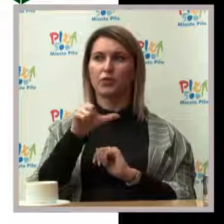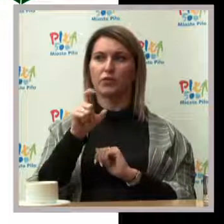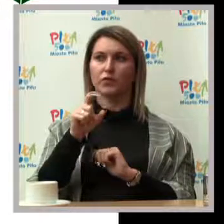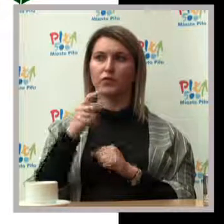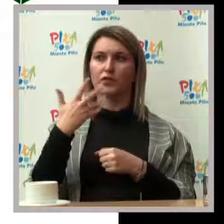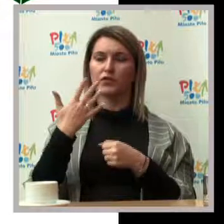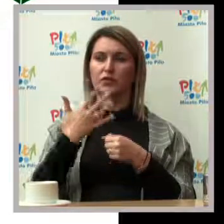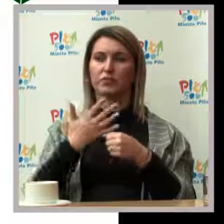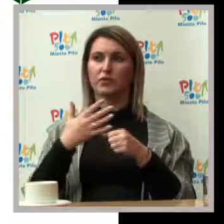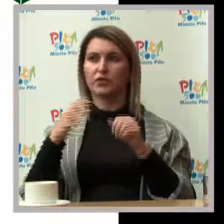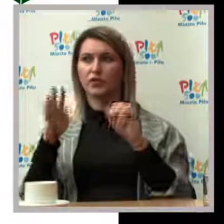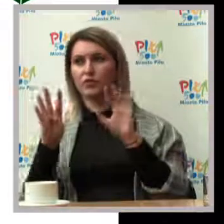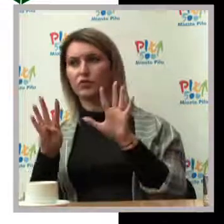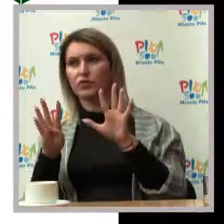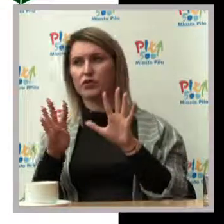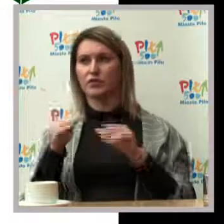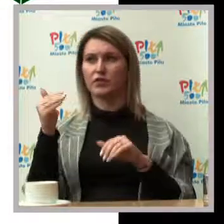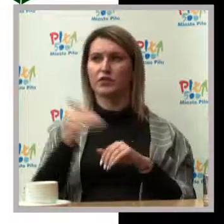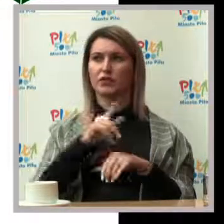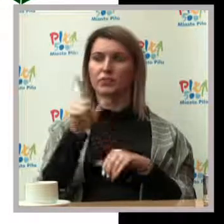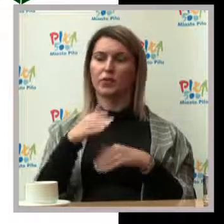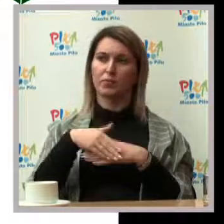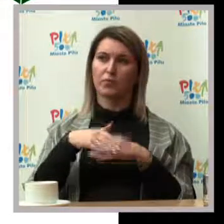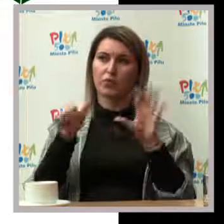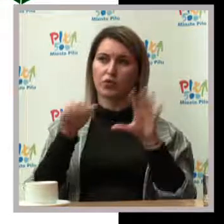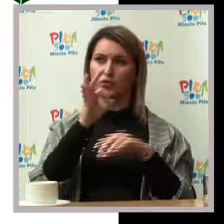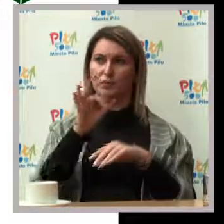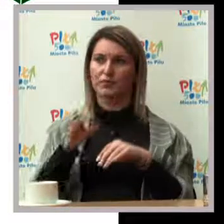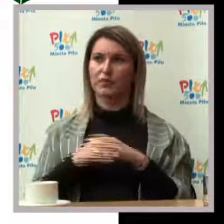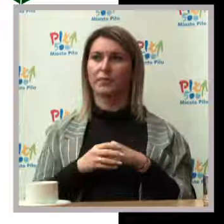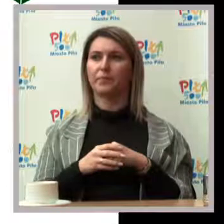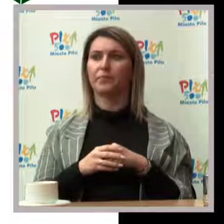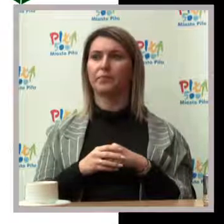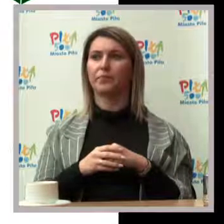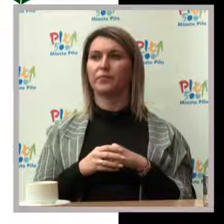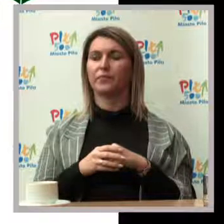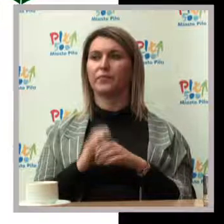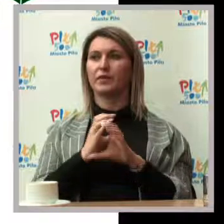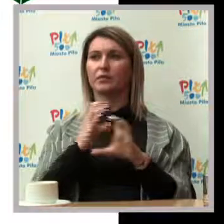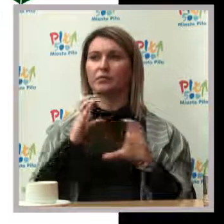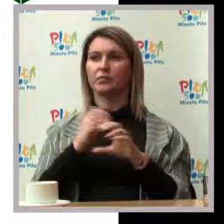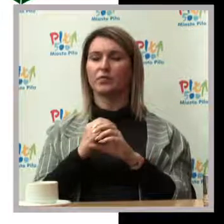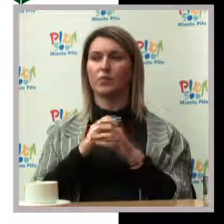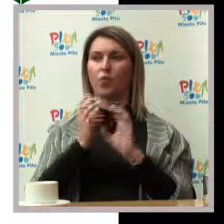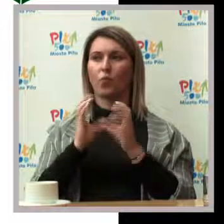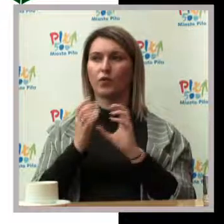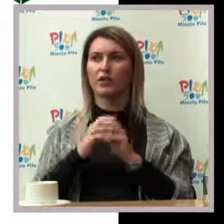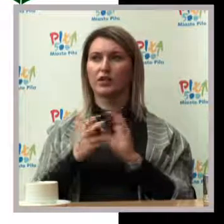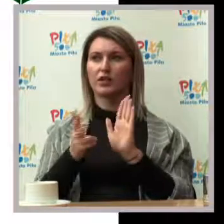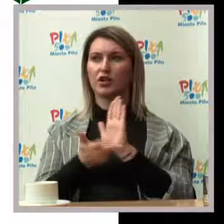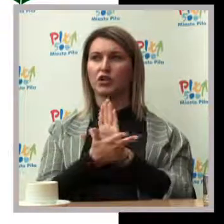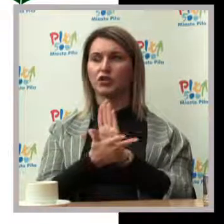17,200 naszego budżetu, czyli niecałe 6%. Transport i łączność to 13,5 miliona. i